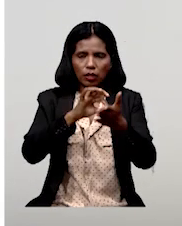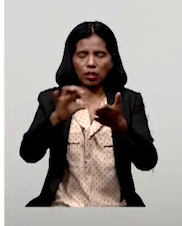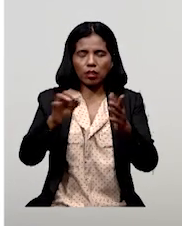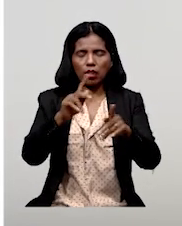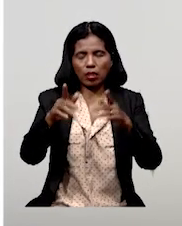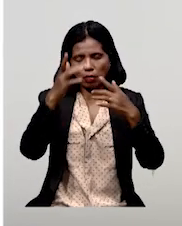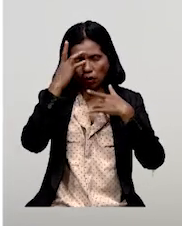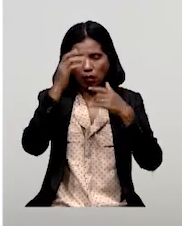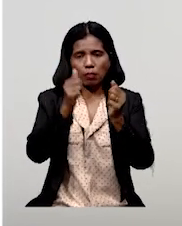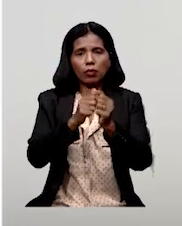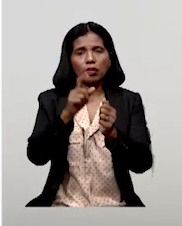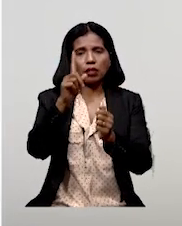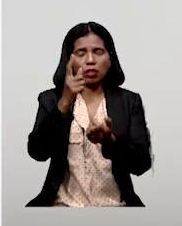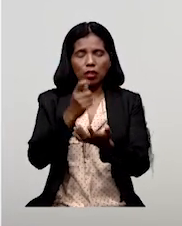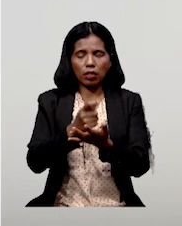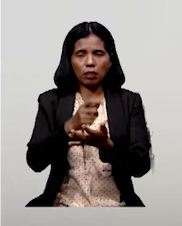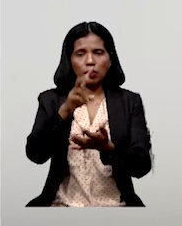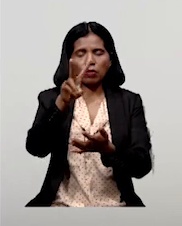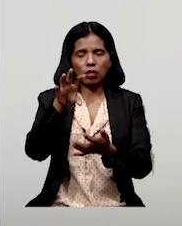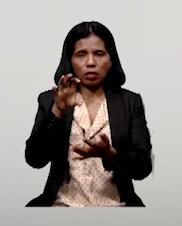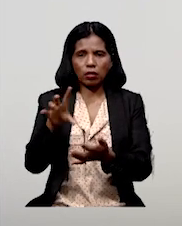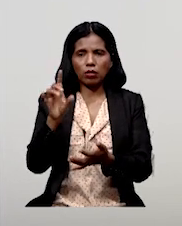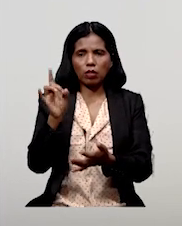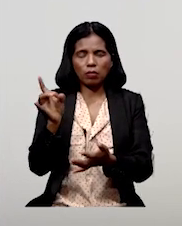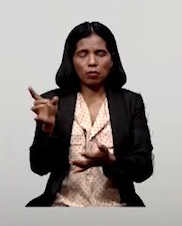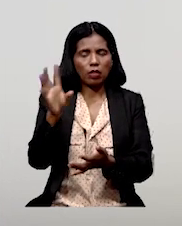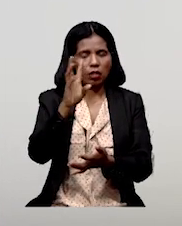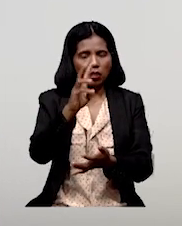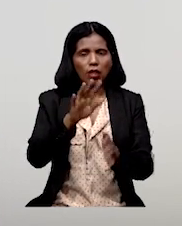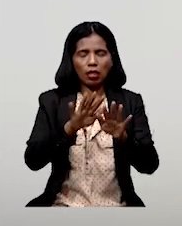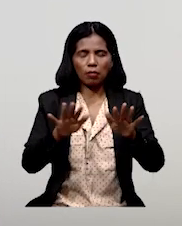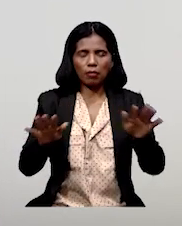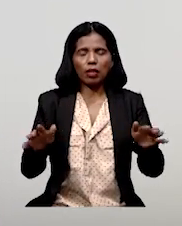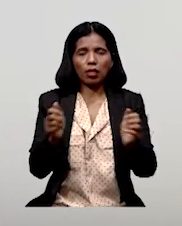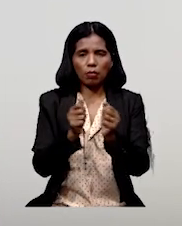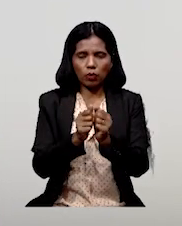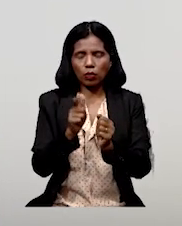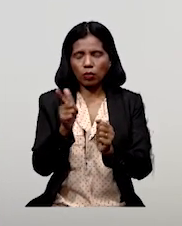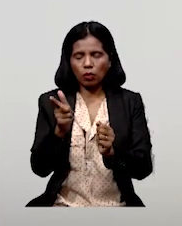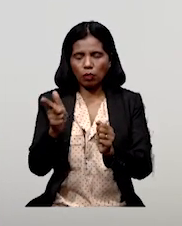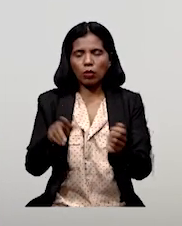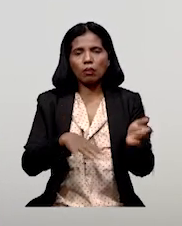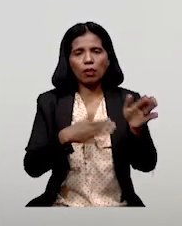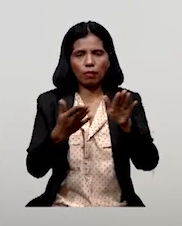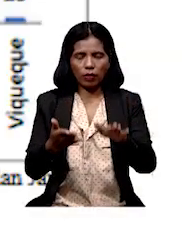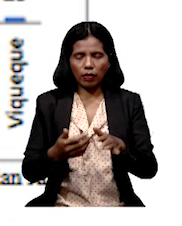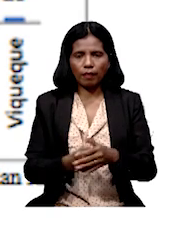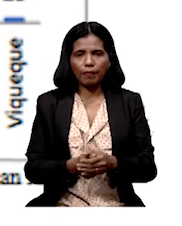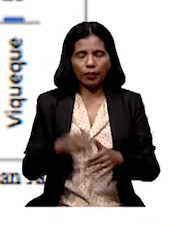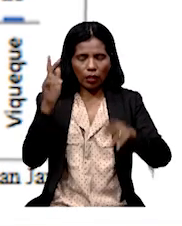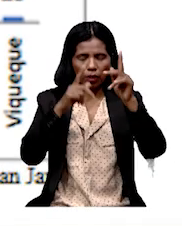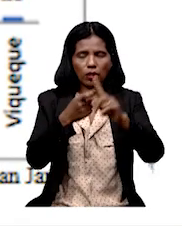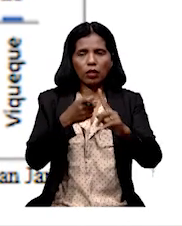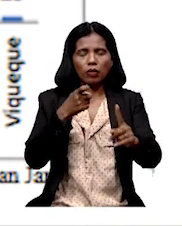hamutuk rihun ida atus rua walunulu resin nen. Husi numero ne la barik na enrua nulu makla konvida. Kazu refere